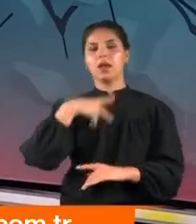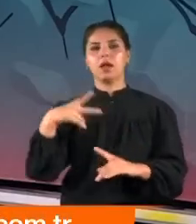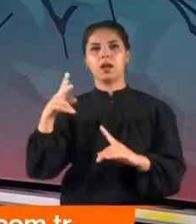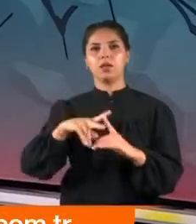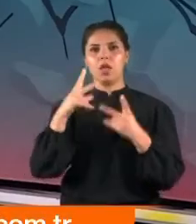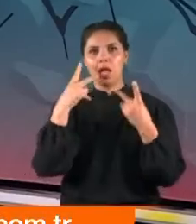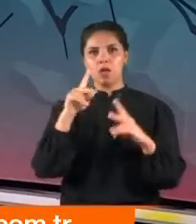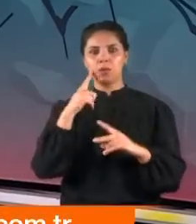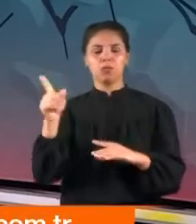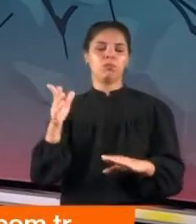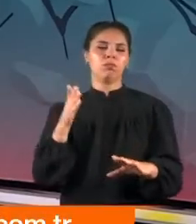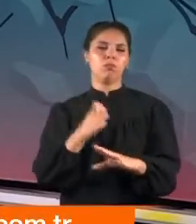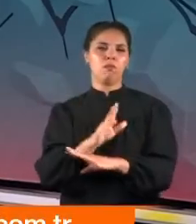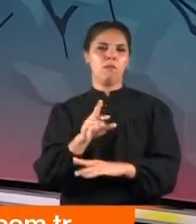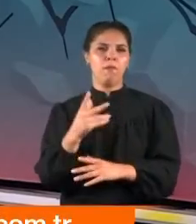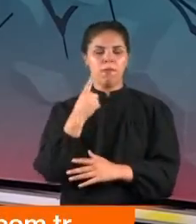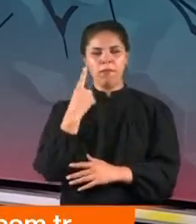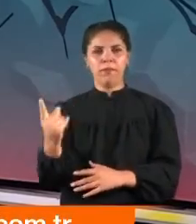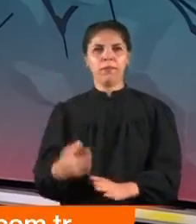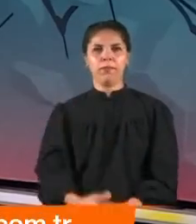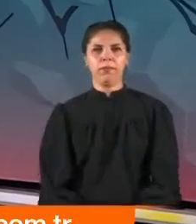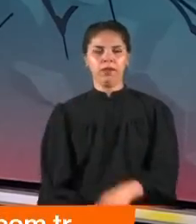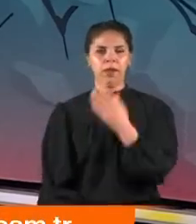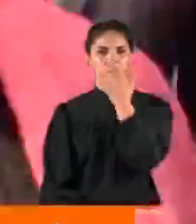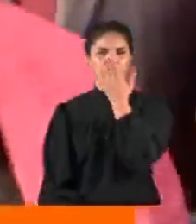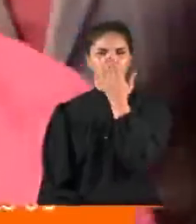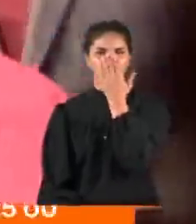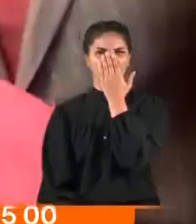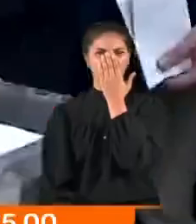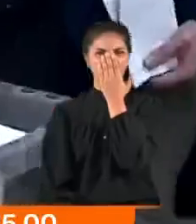gireceğiz açıklamaları da bunları doğrular nitelikte.